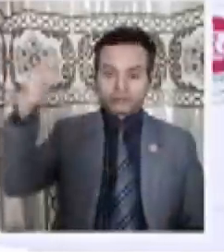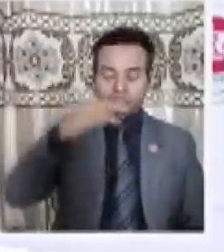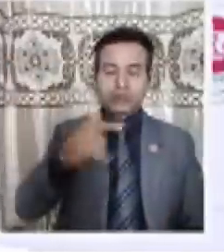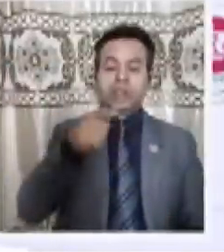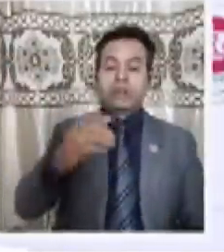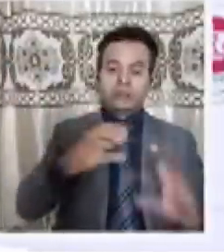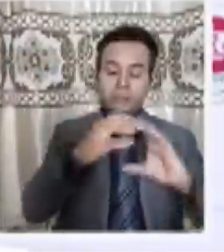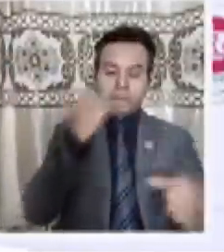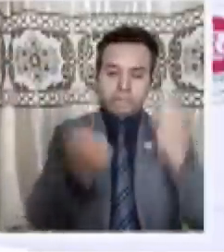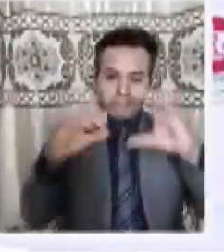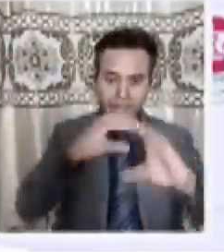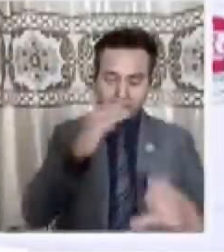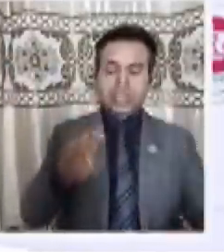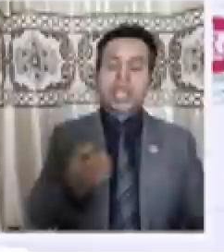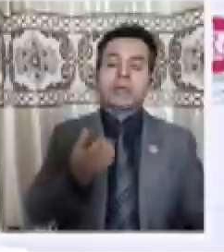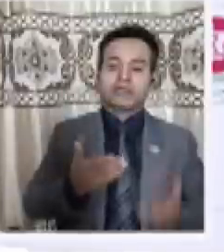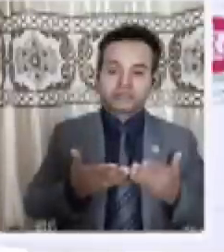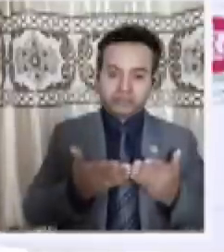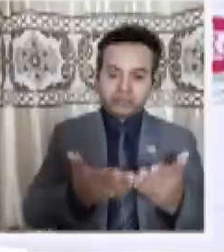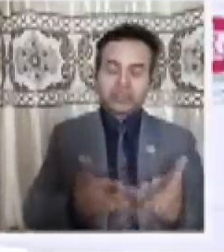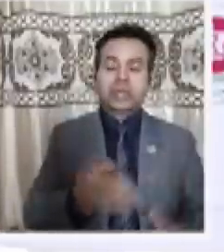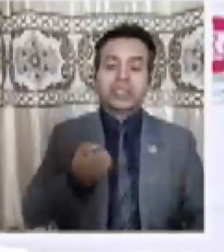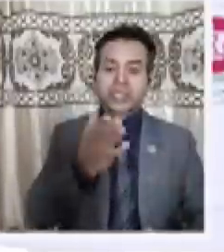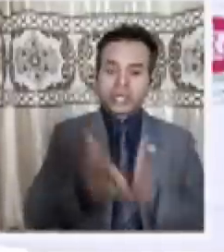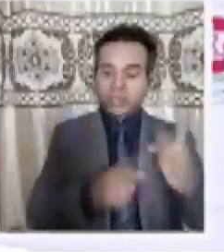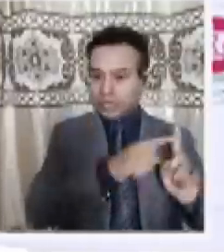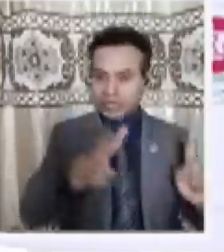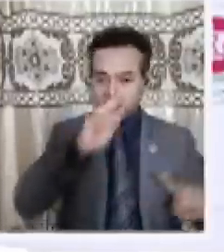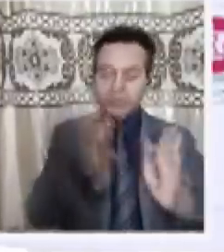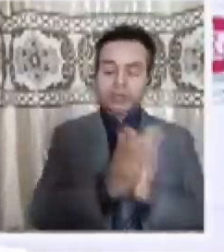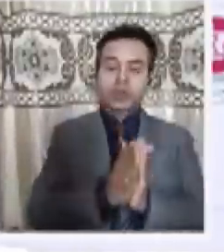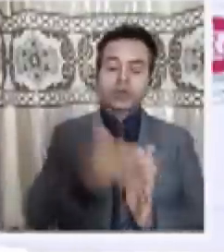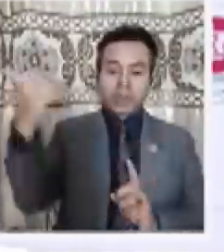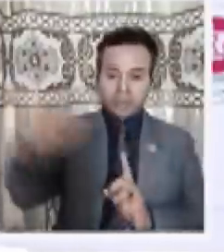দুটি সমুদ্রবন্দর এবং ক্যান্টনমেন্ট রেল স্টেশনে এ পর্যন্ত স্ক্রিনিং হয়েছে